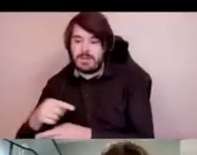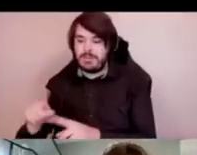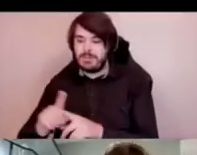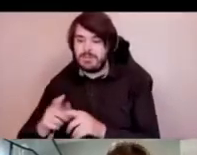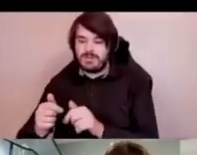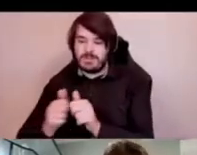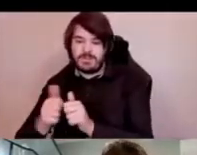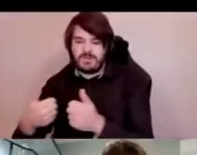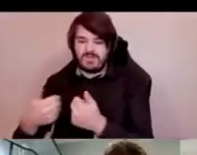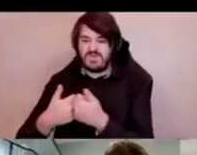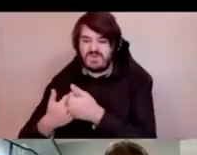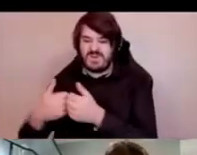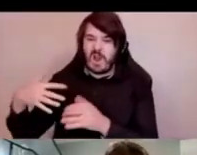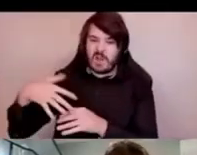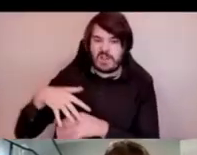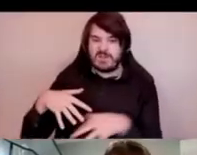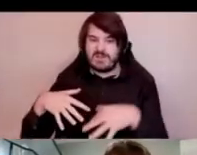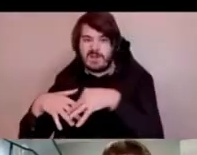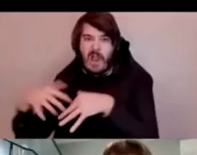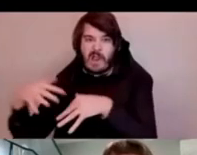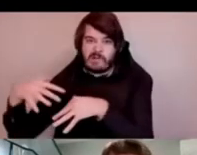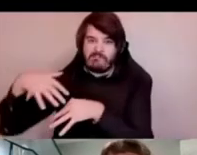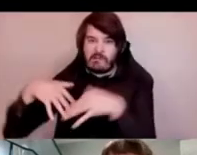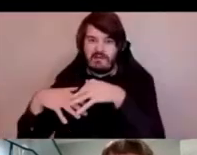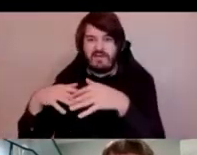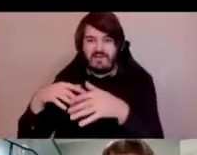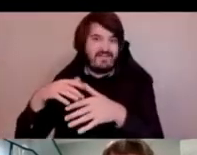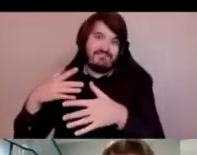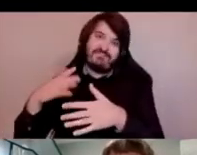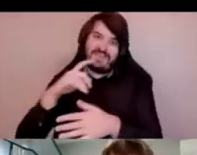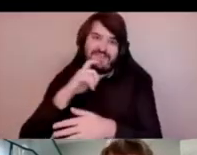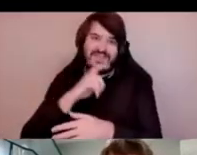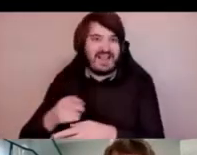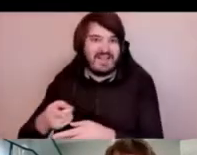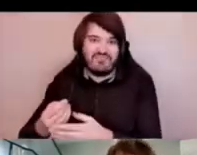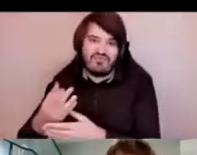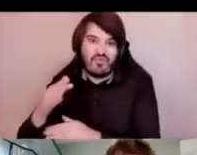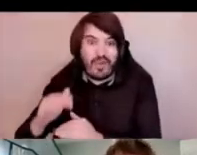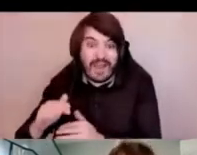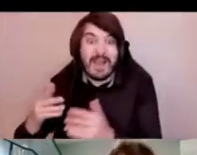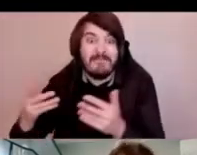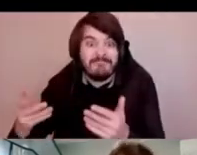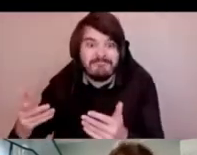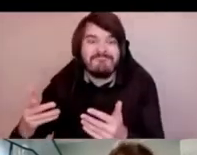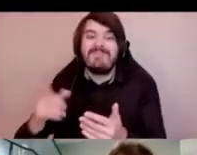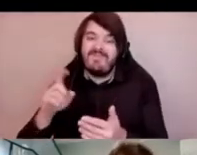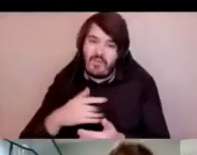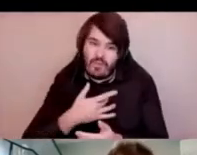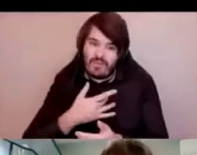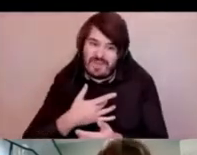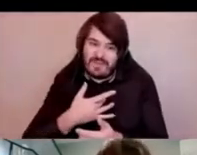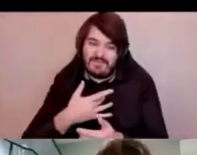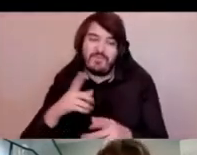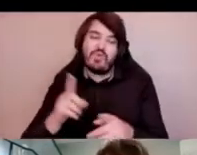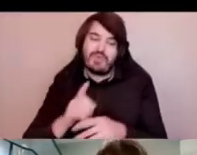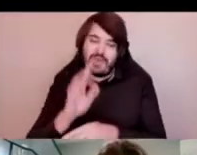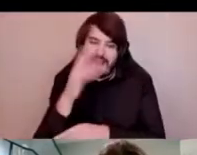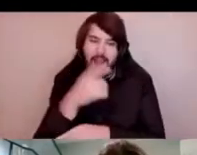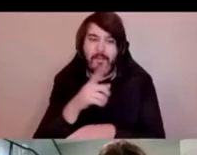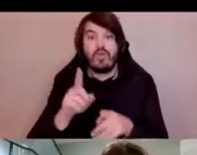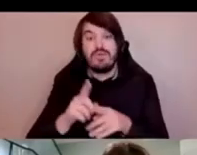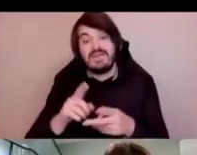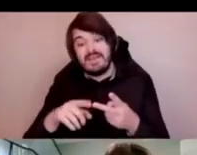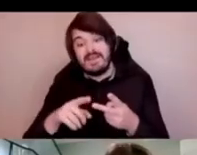compétition des racines qui sont dans le sol, puis de ce que vous voulez pousser. Puis aussi, l'arbre va créer de